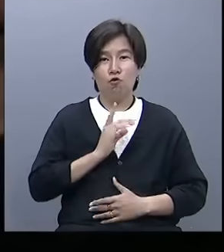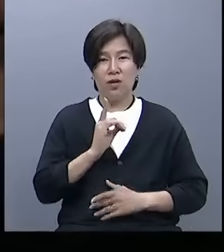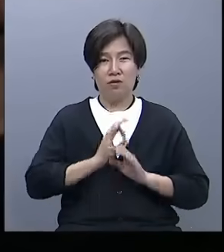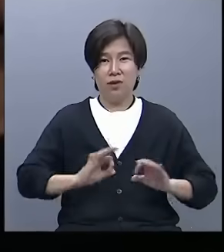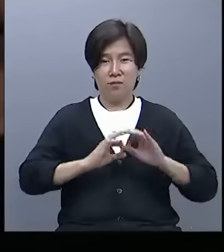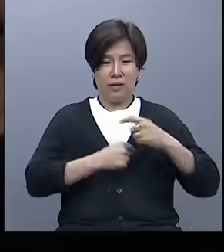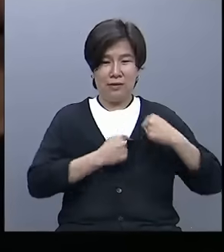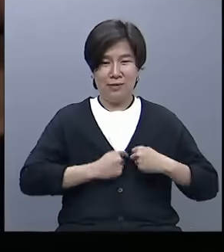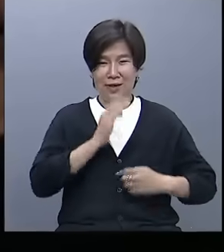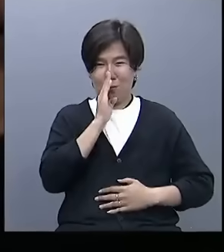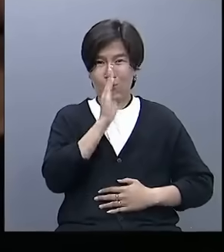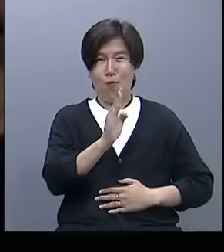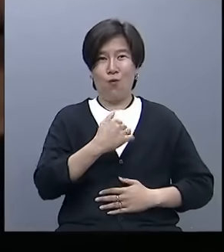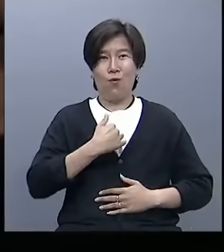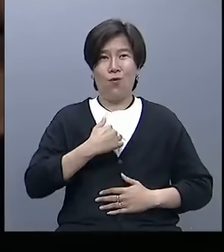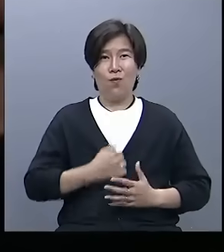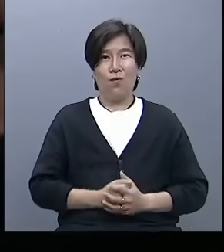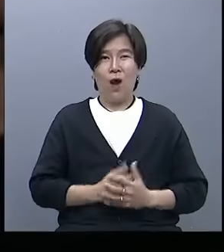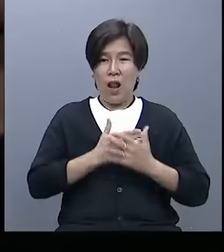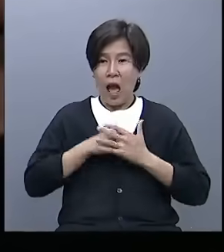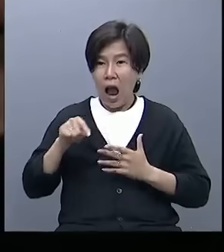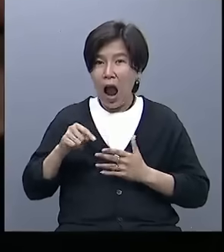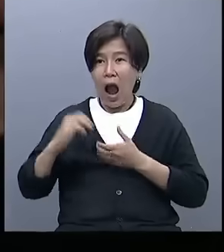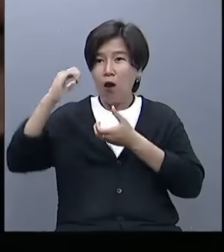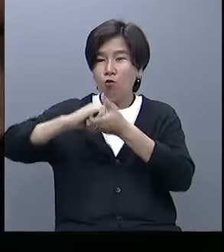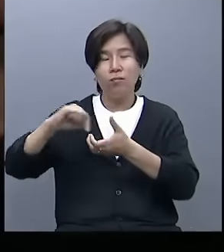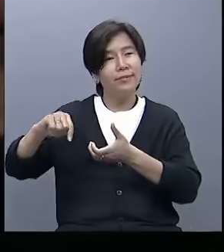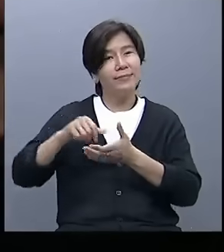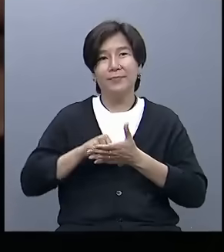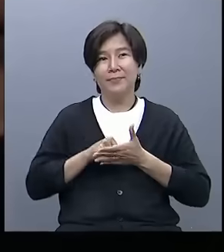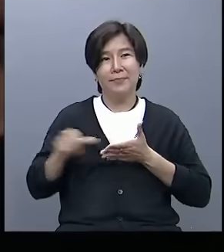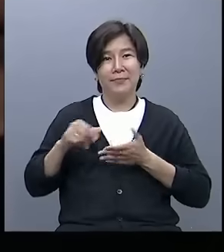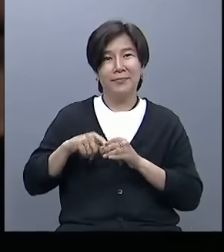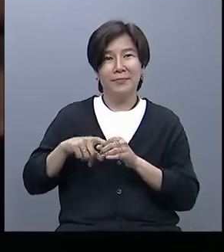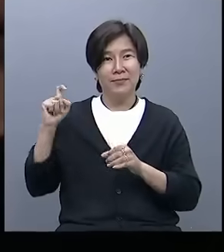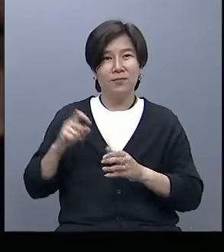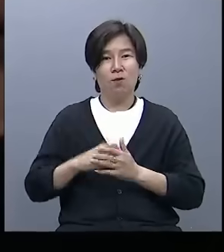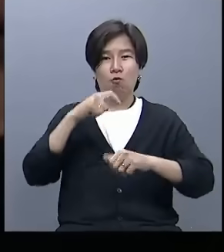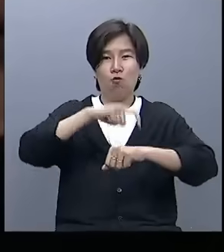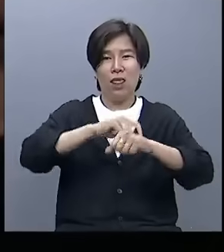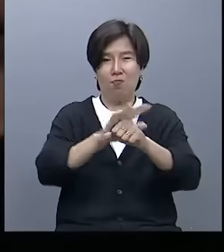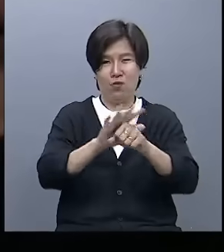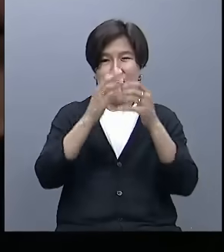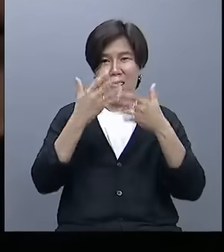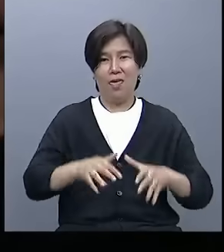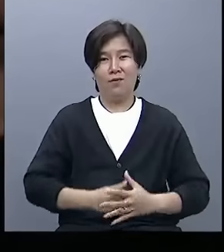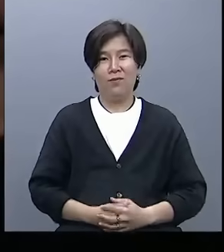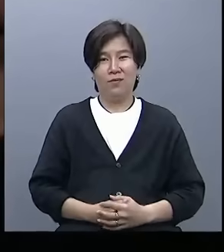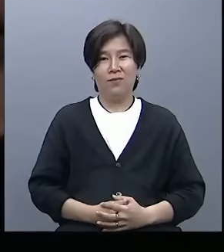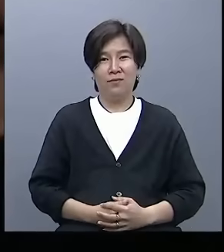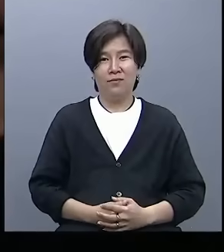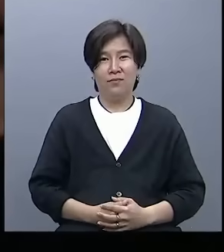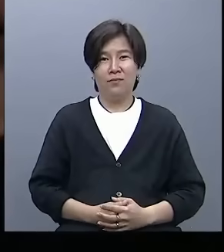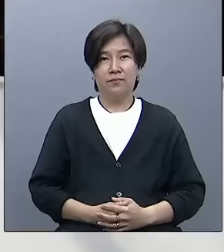วยุทธบ้างเมาไม้บ้างกู่ก้องถามไทยข้าพเจ้าเพียงรอเวลาและเวลาของข้าพเจ้ามาถึงแล้วโพส